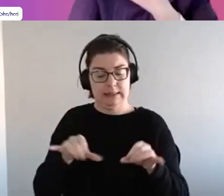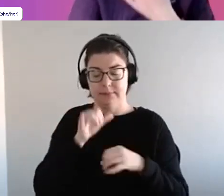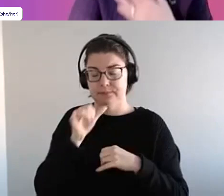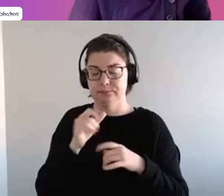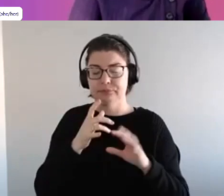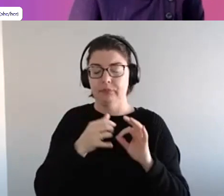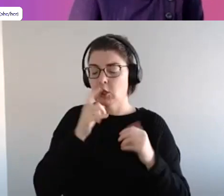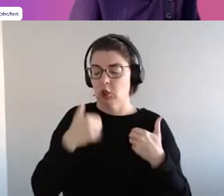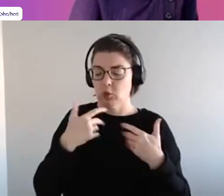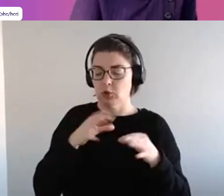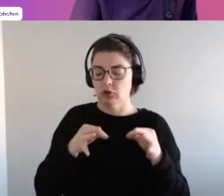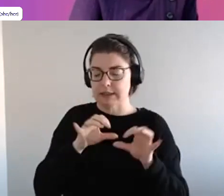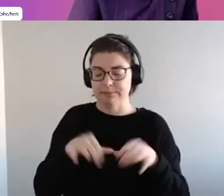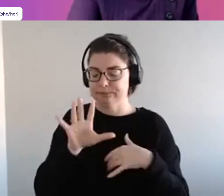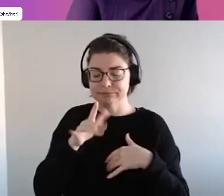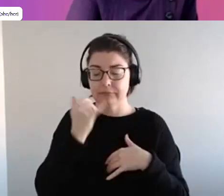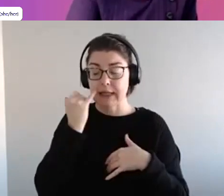dans le système de justice